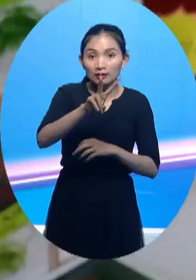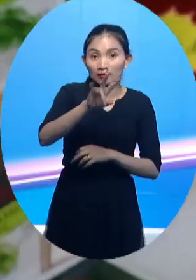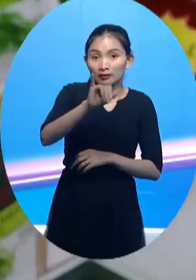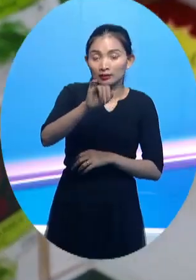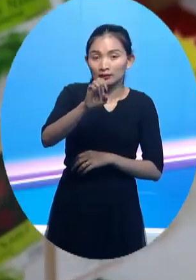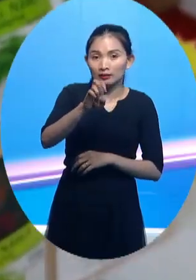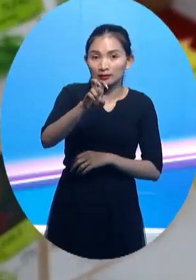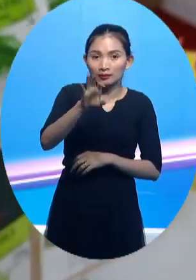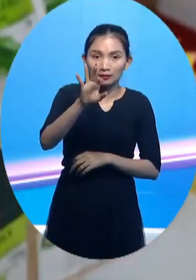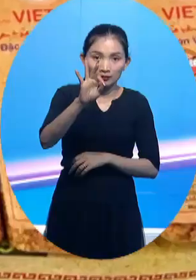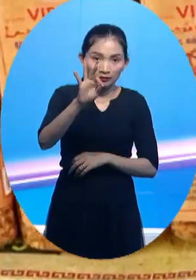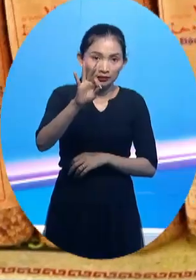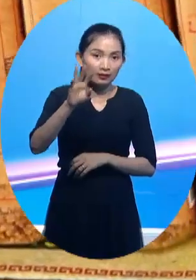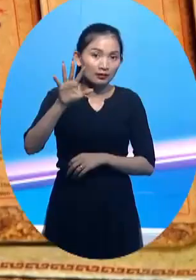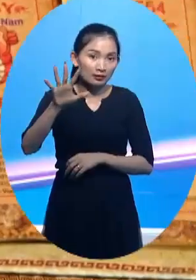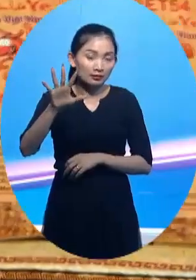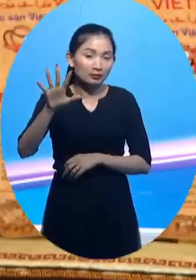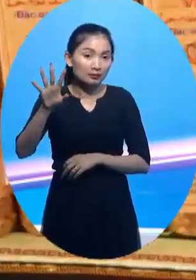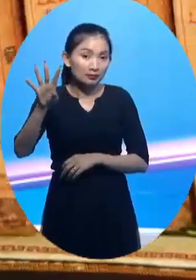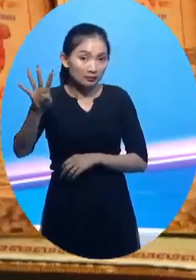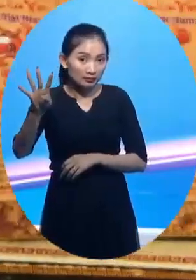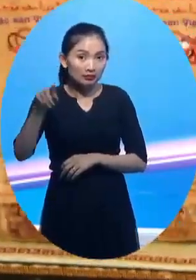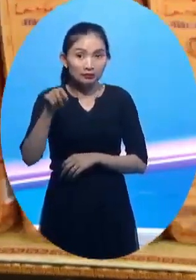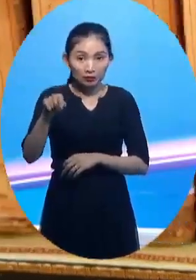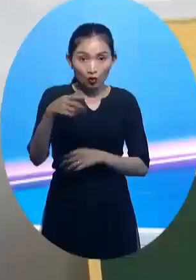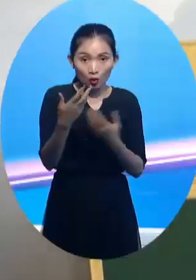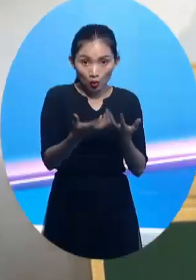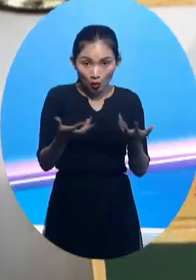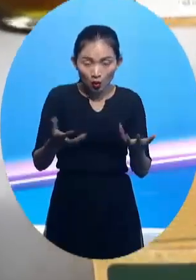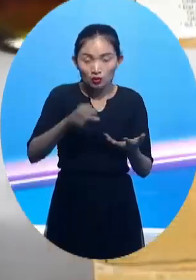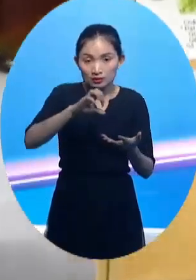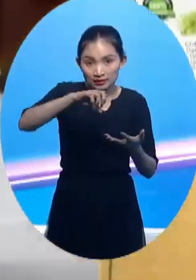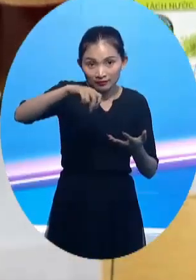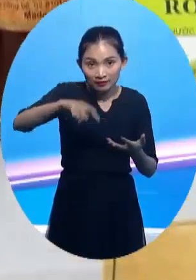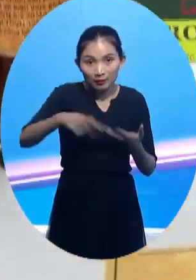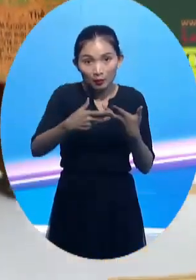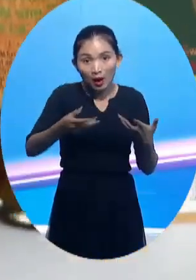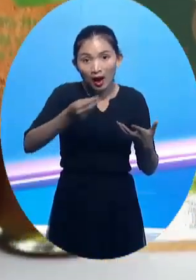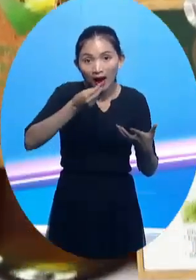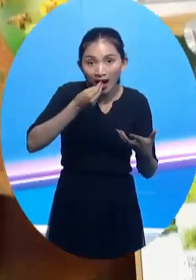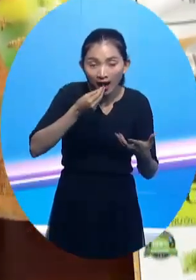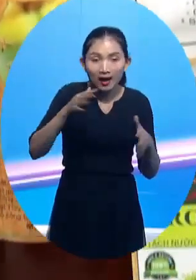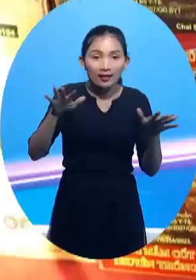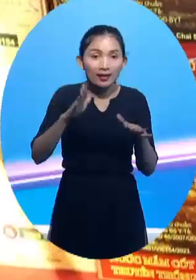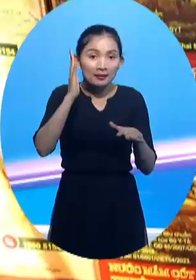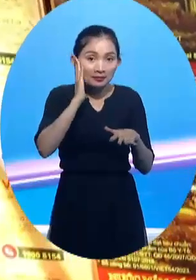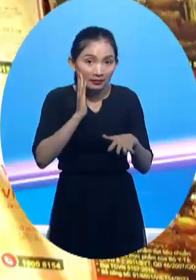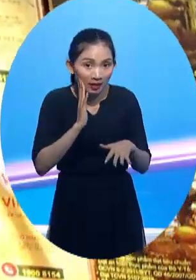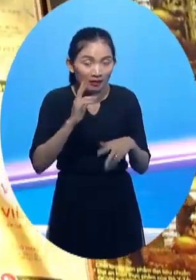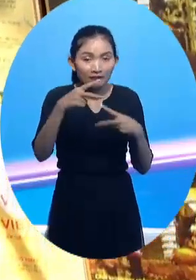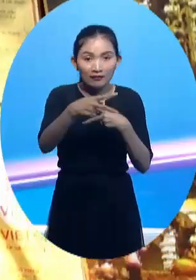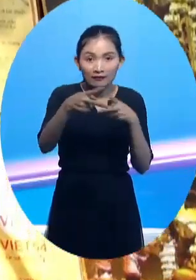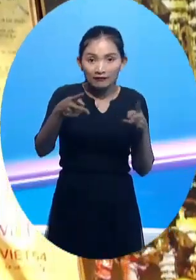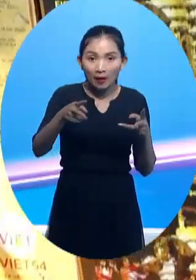khách hàng đa dạng danh mục các sản phẩm thuần Việt từ tiêu dùng thực phẩm làm đẹp đến sản phẩm thủ công mỹ nghệ làng nghề văn phòng nhà